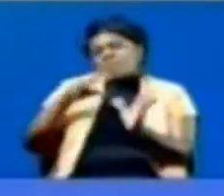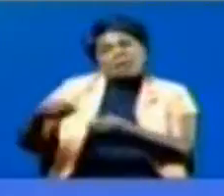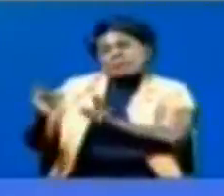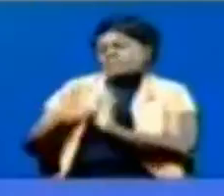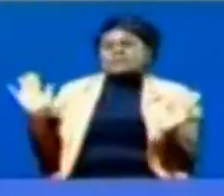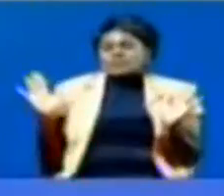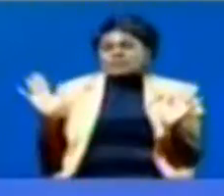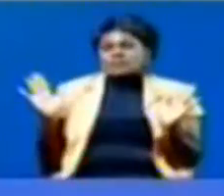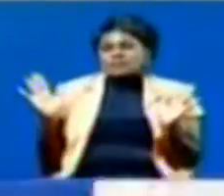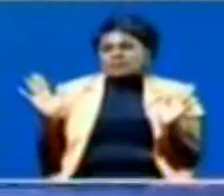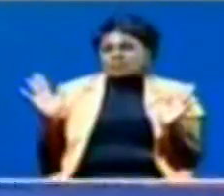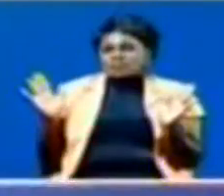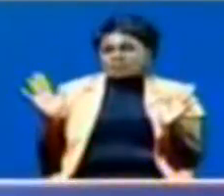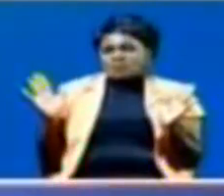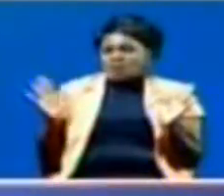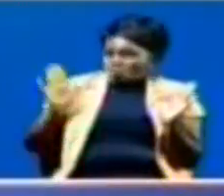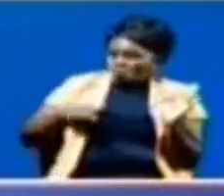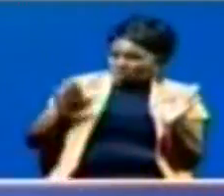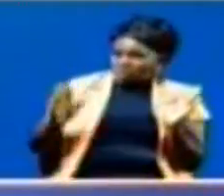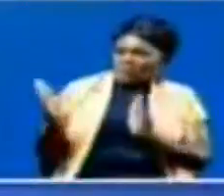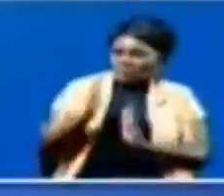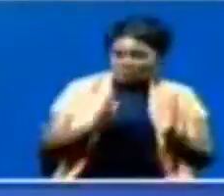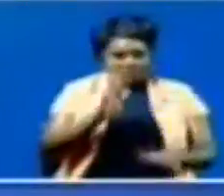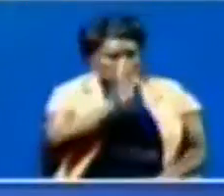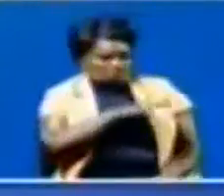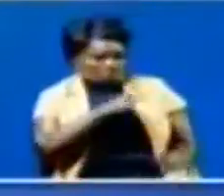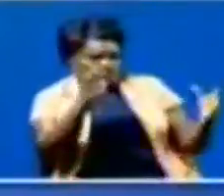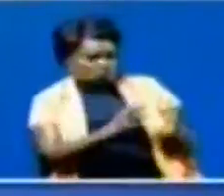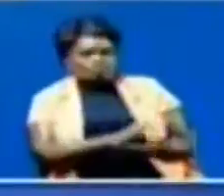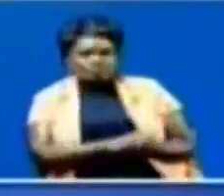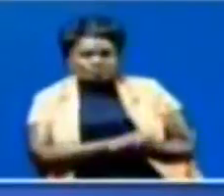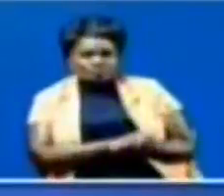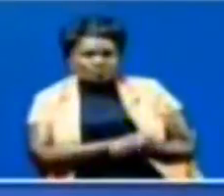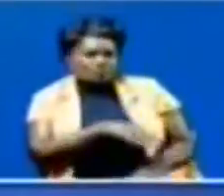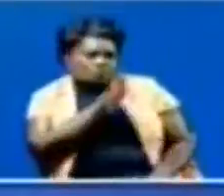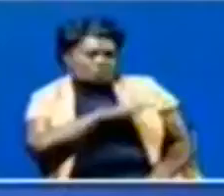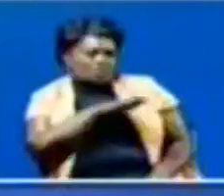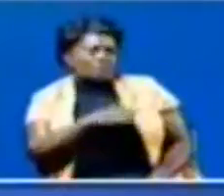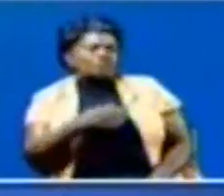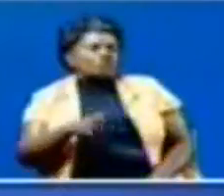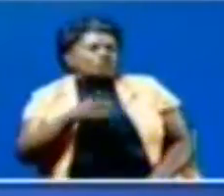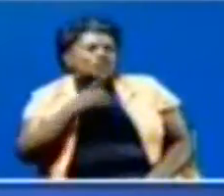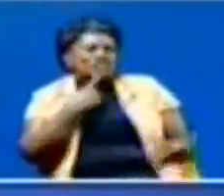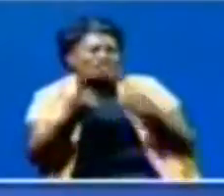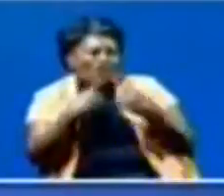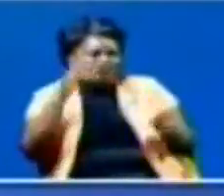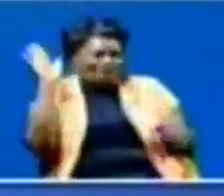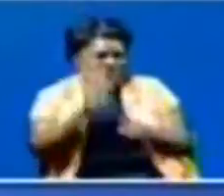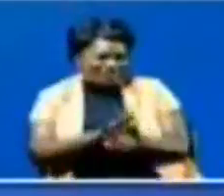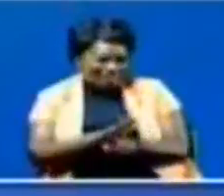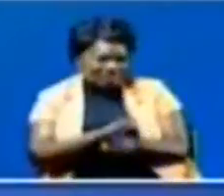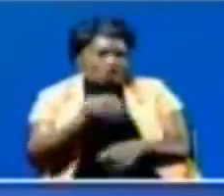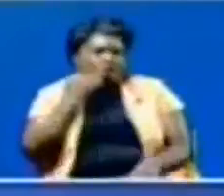shaka yeye amepanga twende kwa wanawake wanaume wanasema kuwa wanawake wana midomo sana shengia